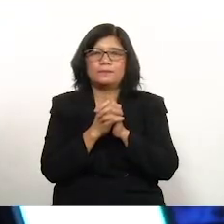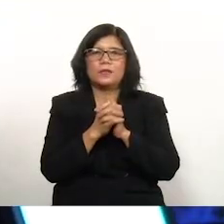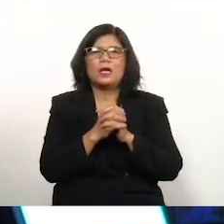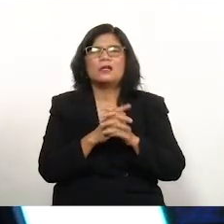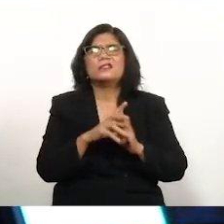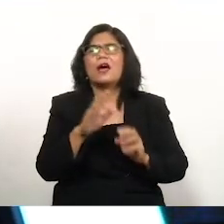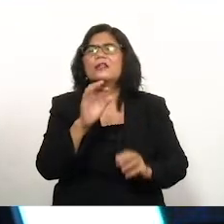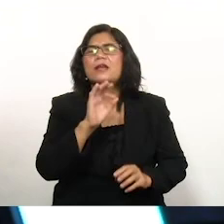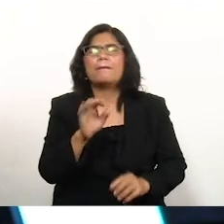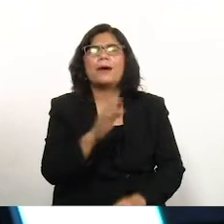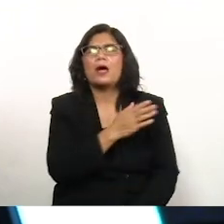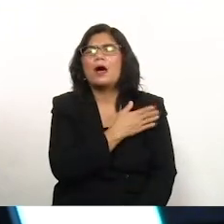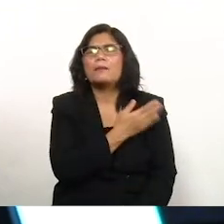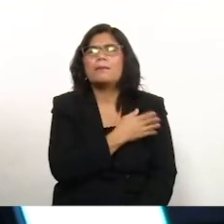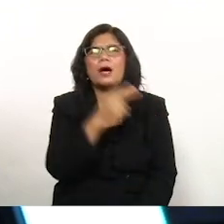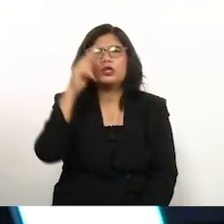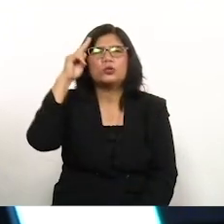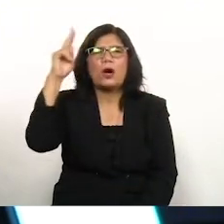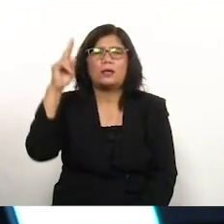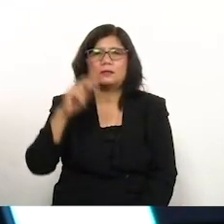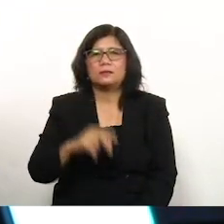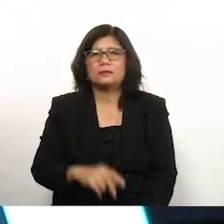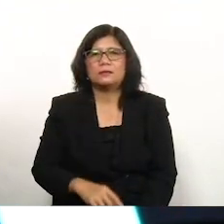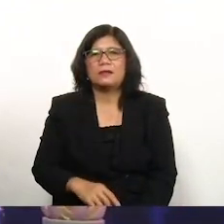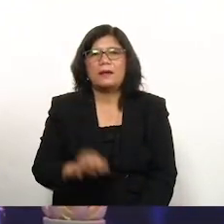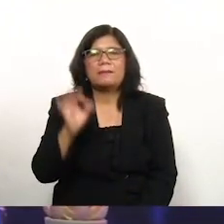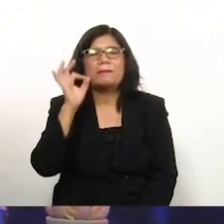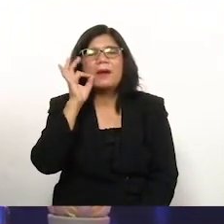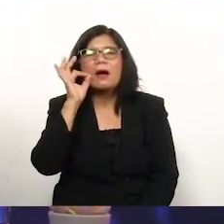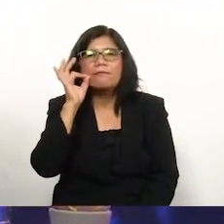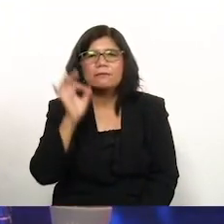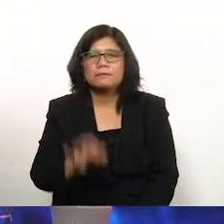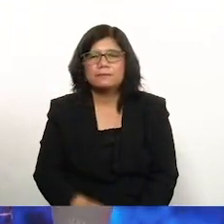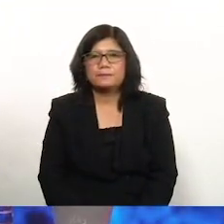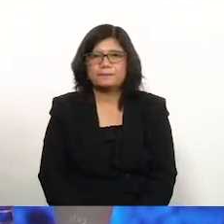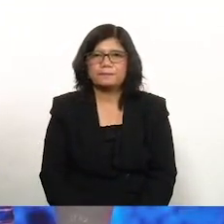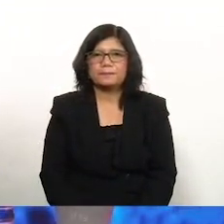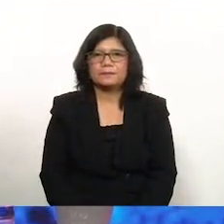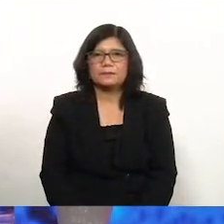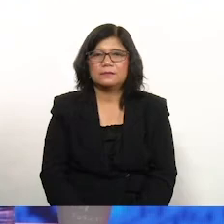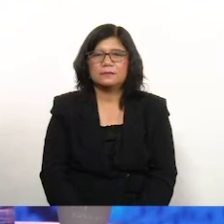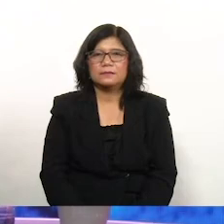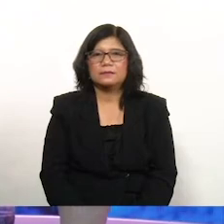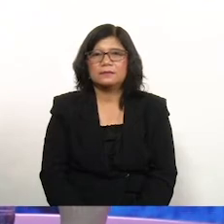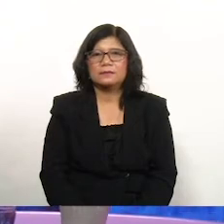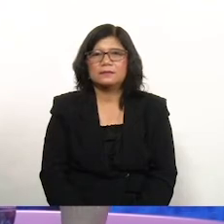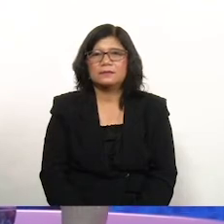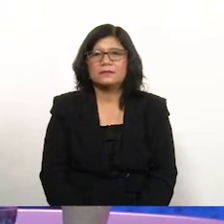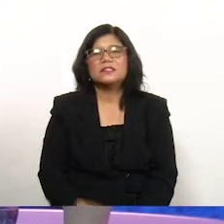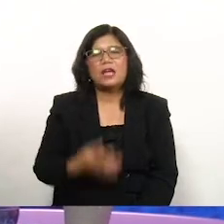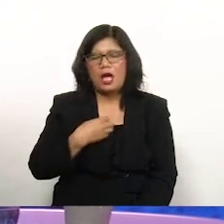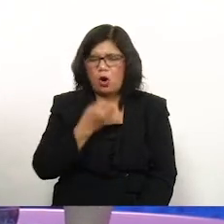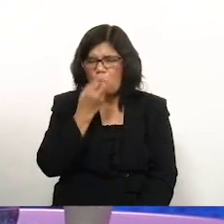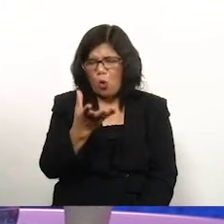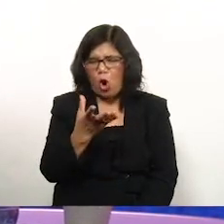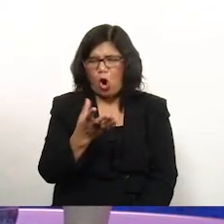Hai jangan sampai ada hamba-hamba Tuhan eh sorry saya Hai seorang hamba Tuhan yang ngomong apa